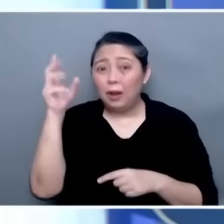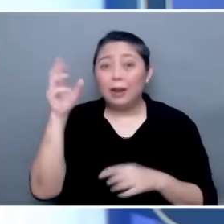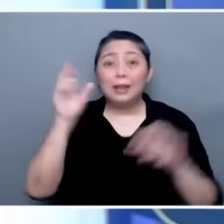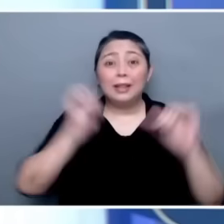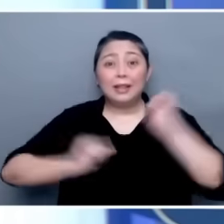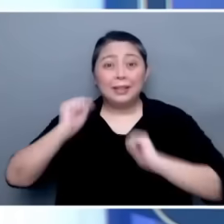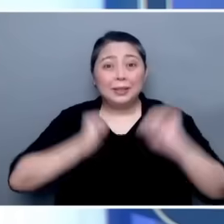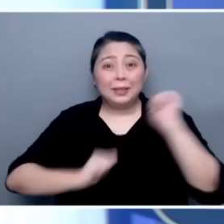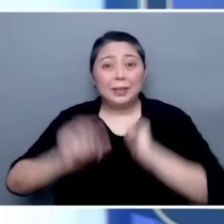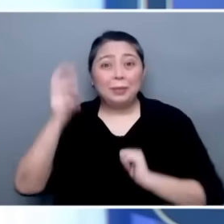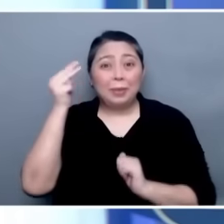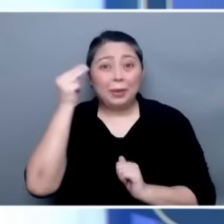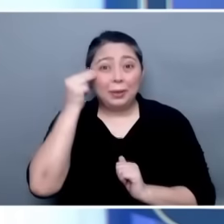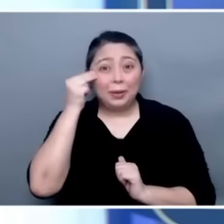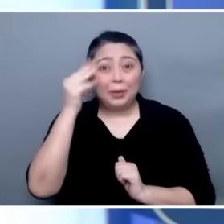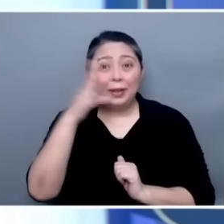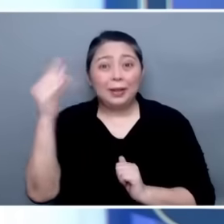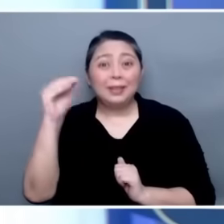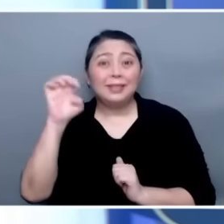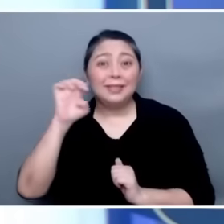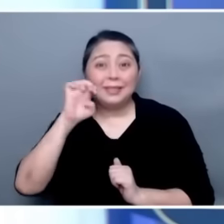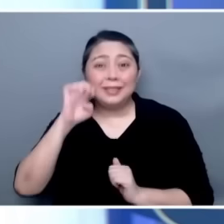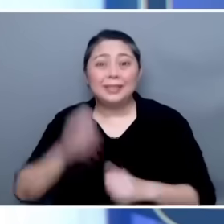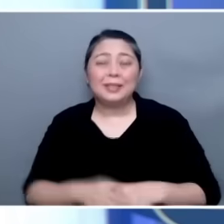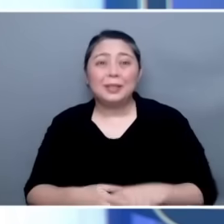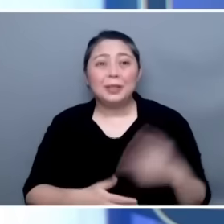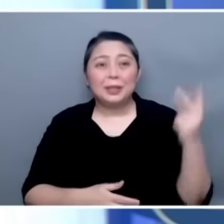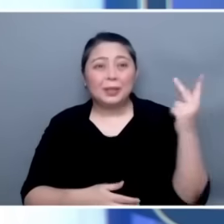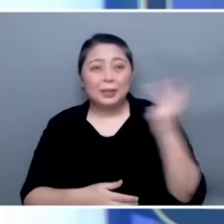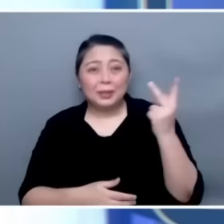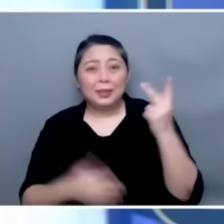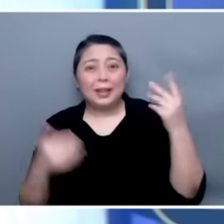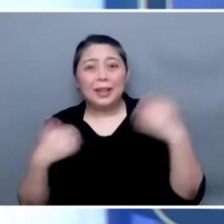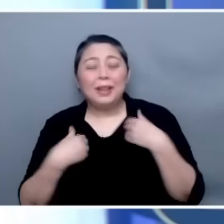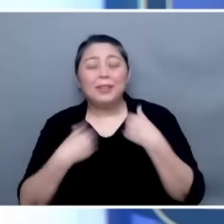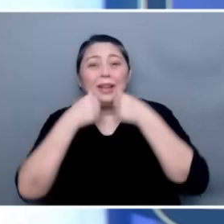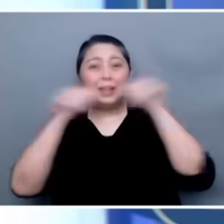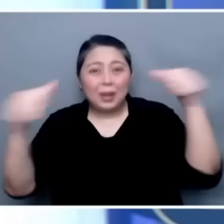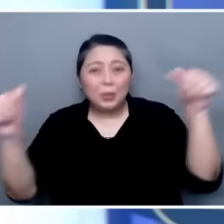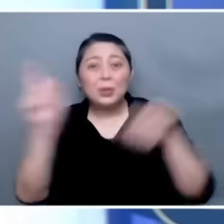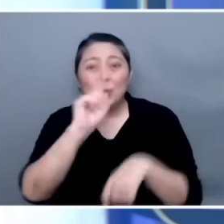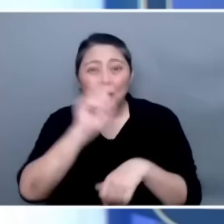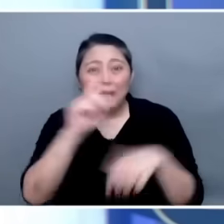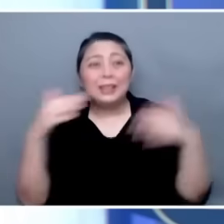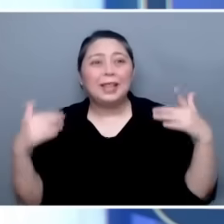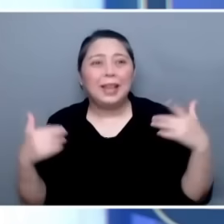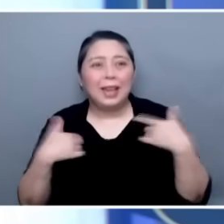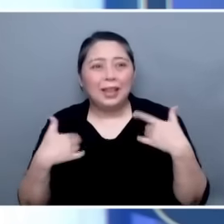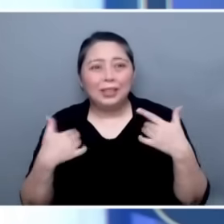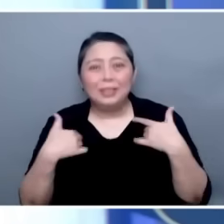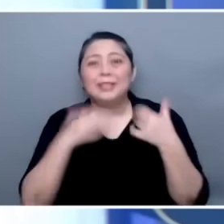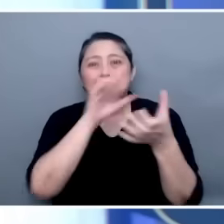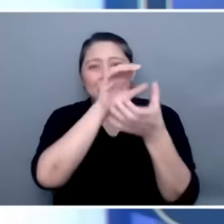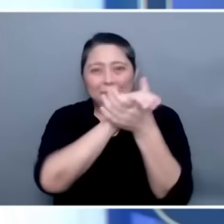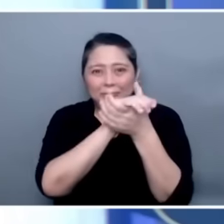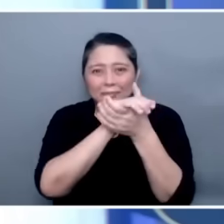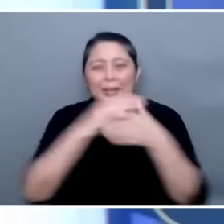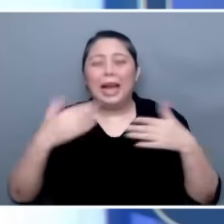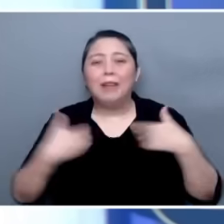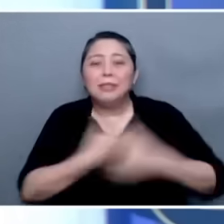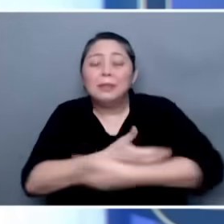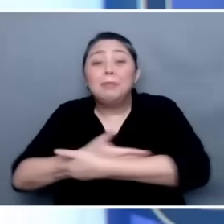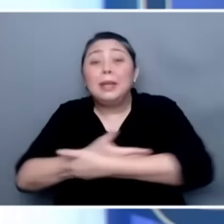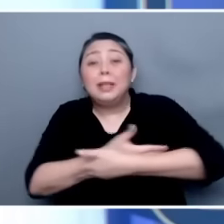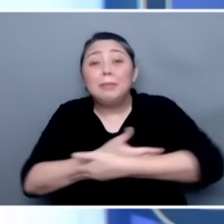na may anak na sila. Bumuhos ang pagbati ng opisyal nila ipakilala si Baby Feliz. Nagpapatrol,